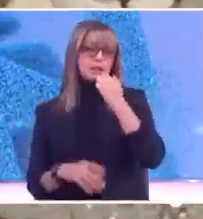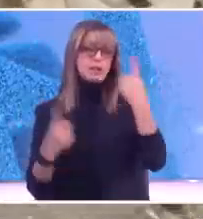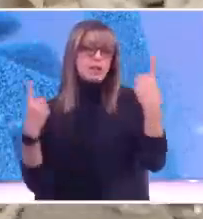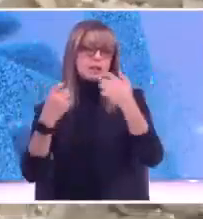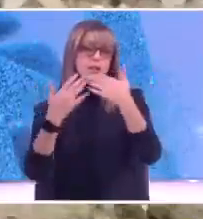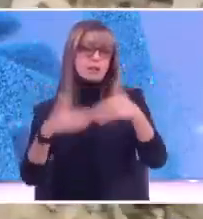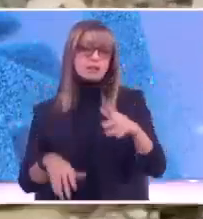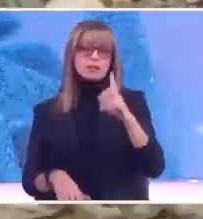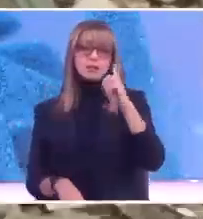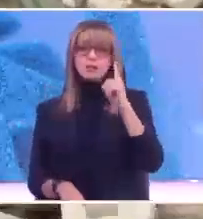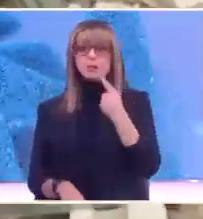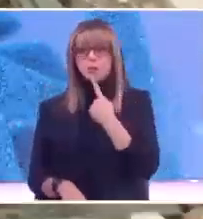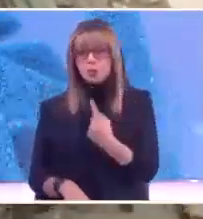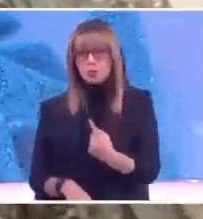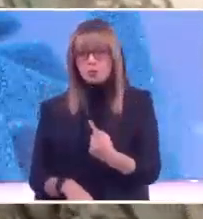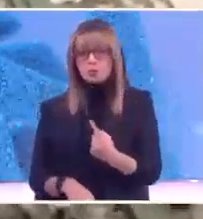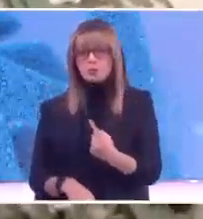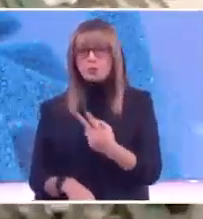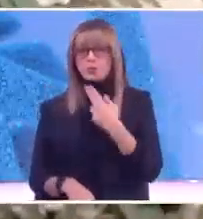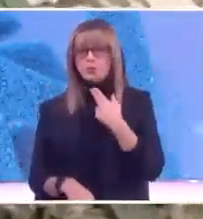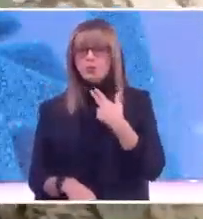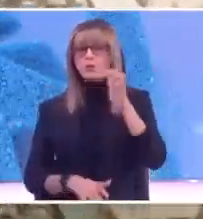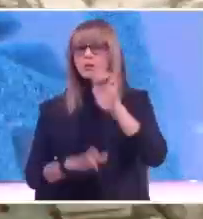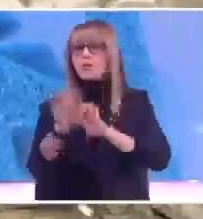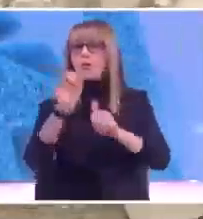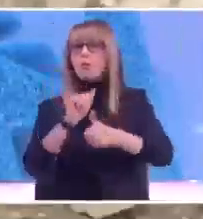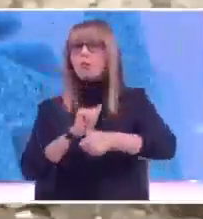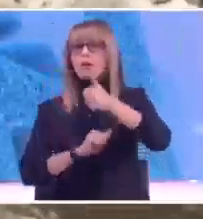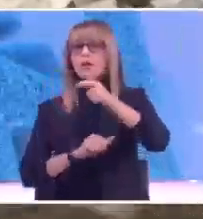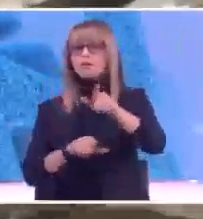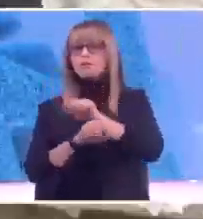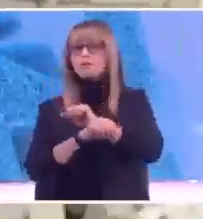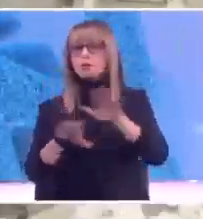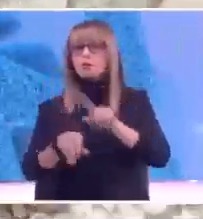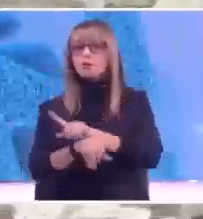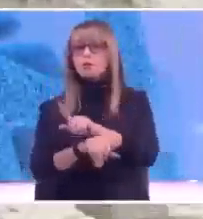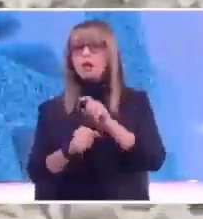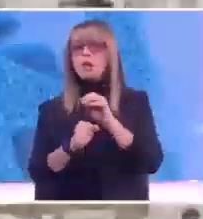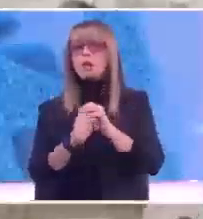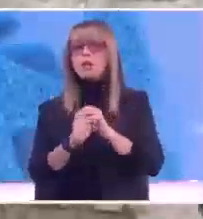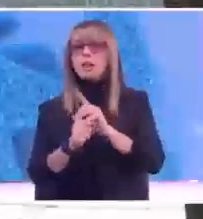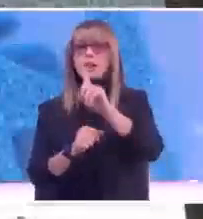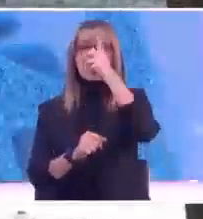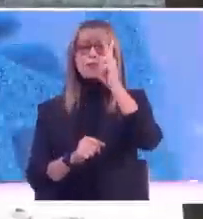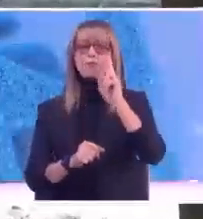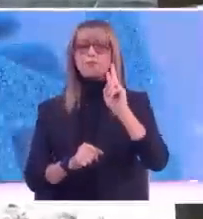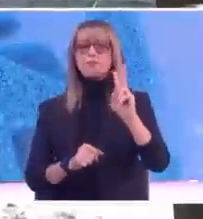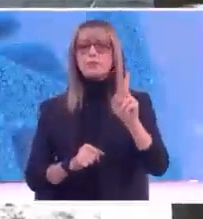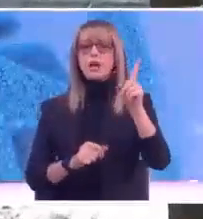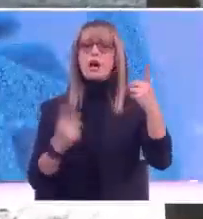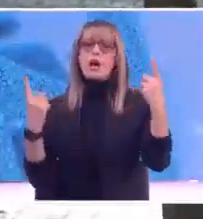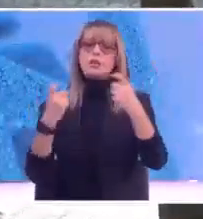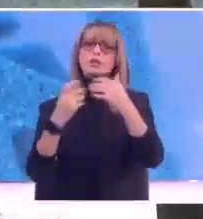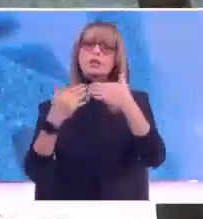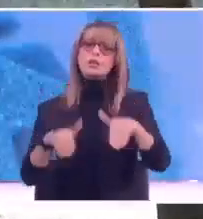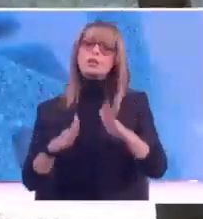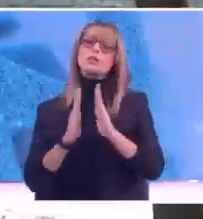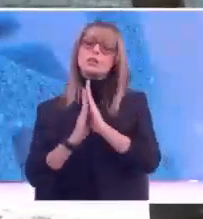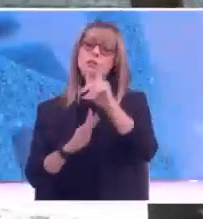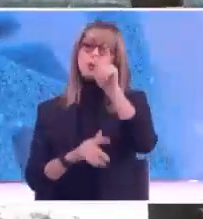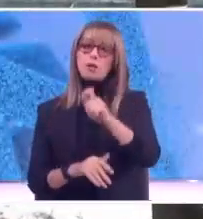ateşkese uyacağını bildirmişti. Rusya Savunma Bakanlığı ilan edilen süre boyunca tek taraflı ateşkesin sürdürüldüğünü